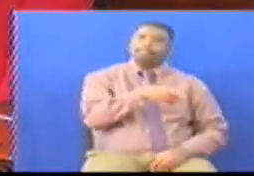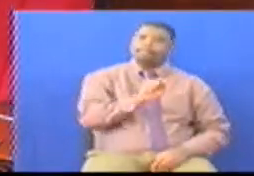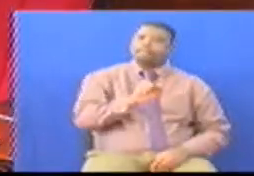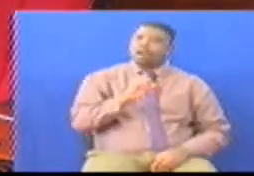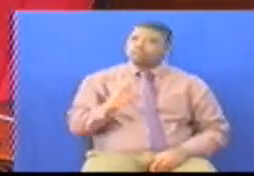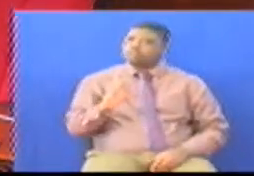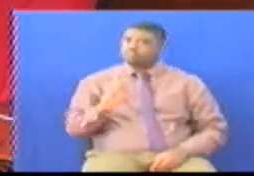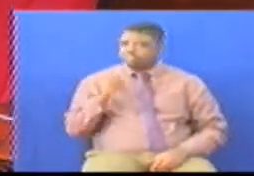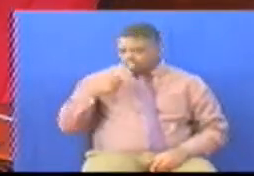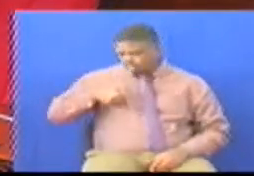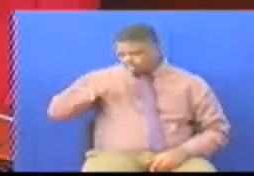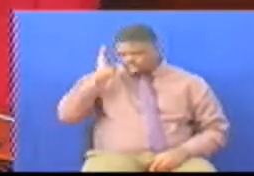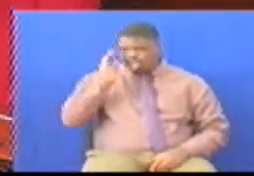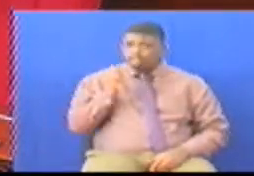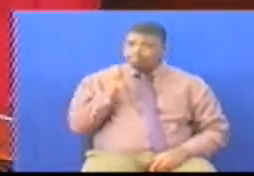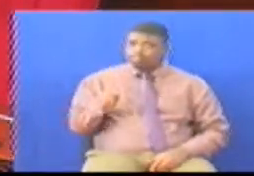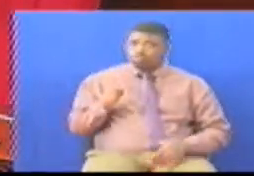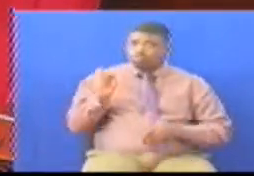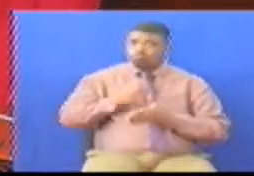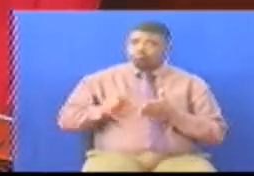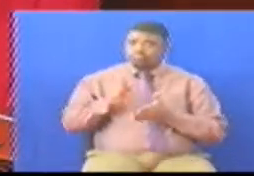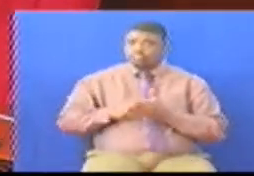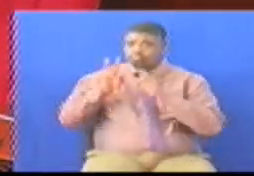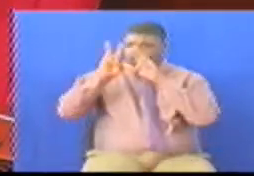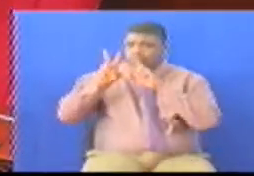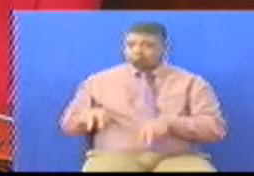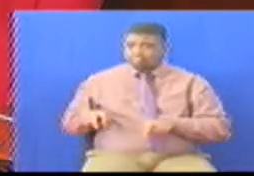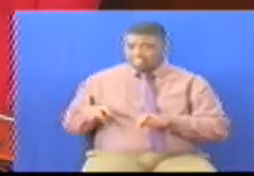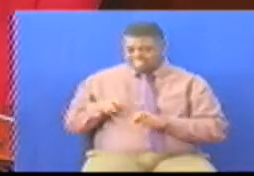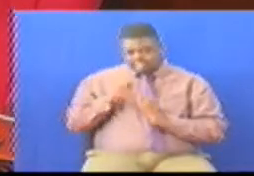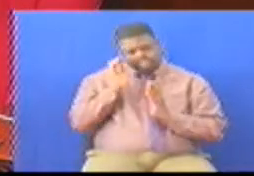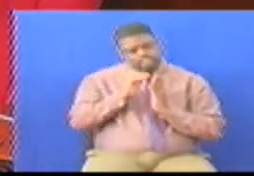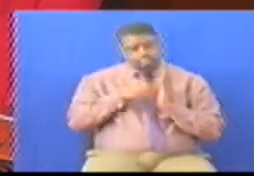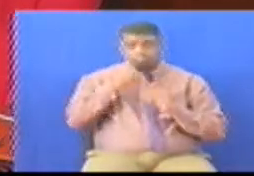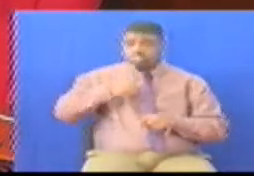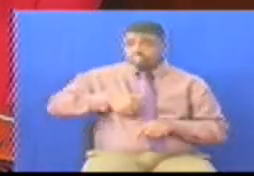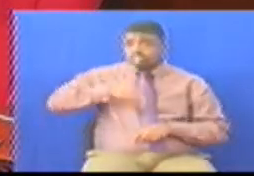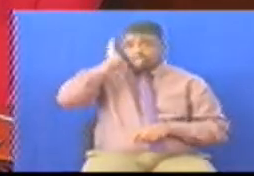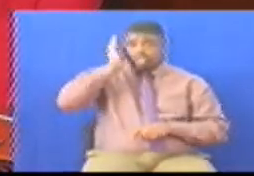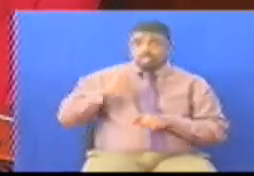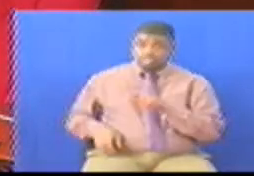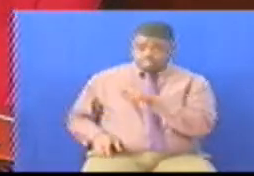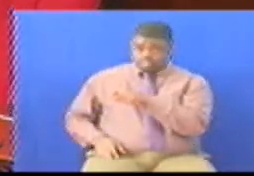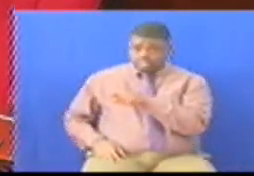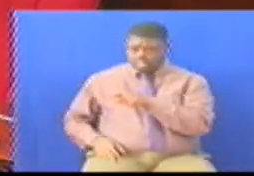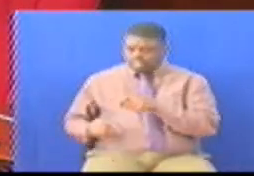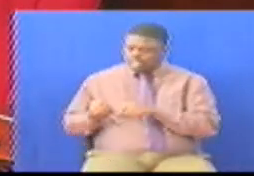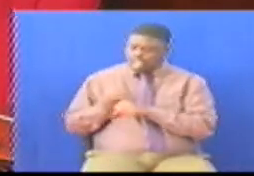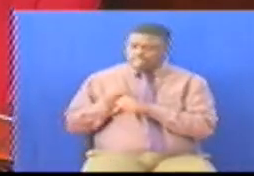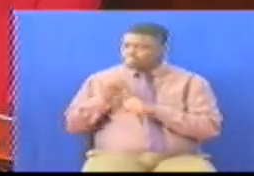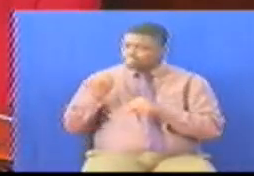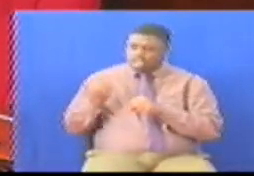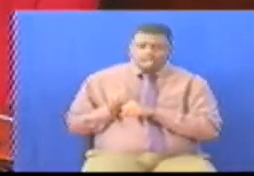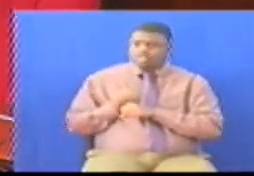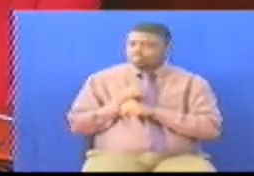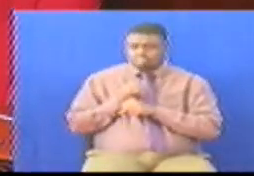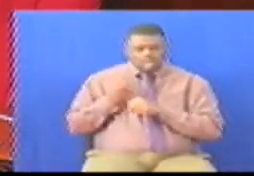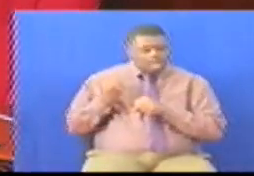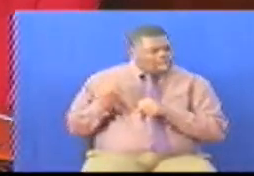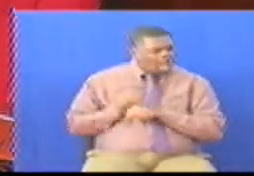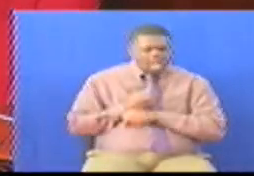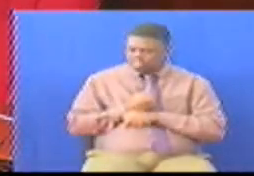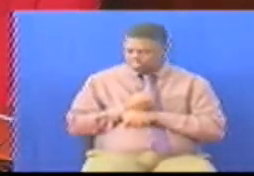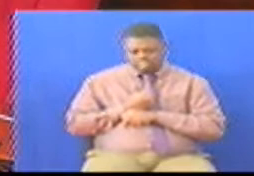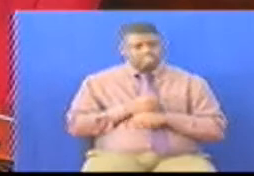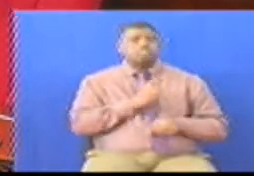nipongeze sana serikali, lakini hususan ni ofisi ya CAG. Kwa kiasi kikubwa sana ofisi ya CAG imefanya kazi kubwa sana.